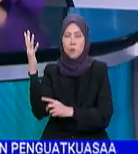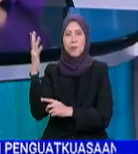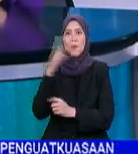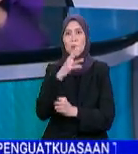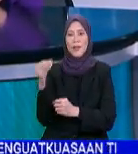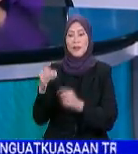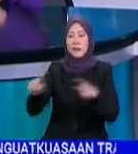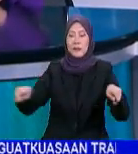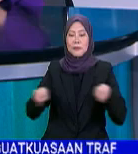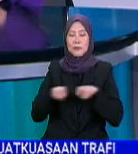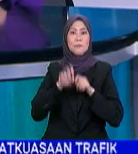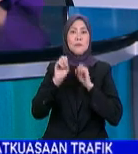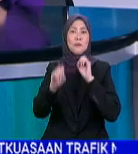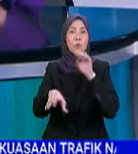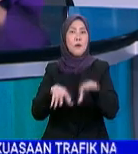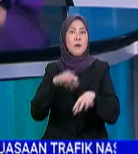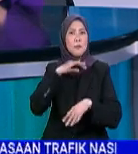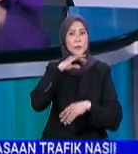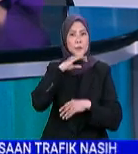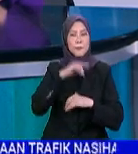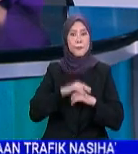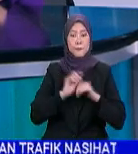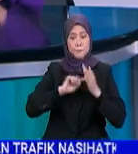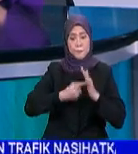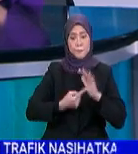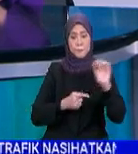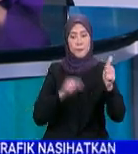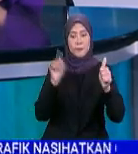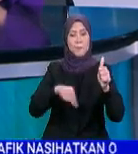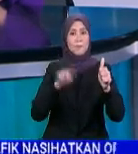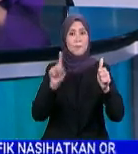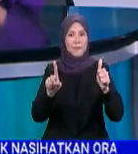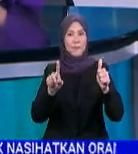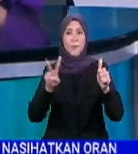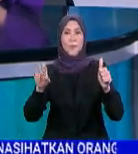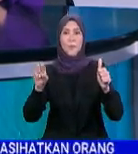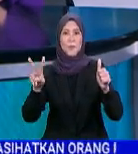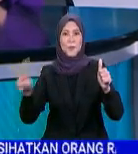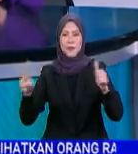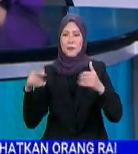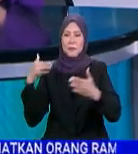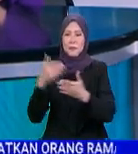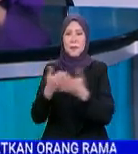tapak pelepasan sampah. Ya, sejak 10 Januari 2022 sehingga kini,